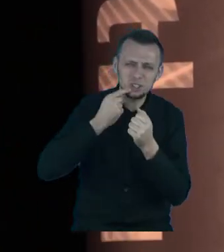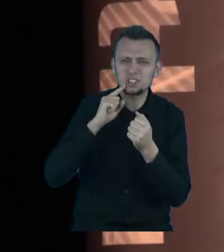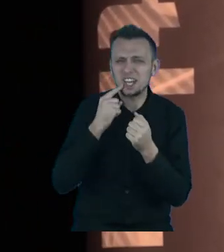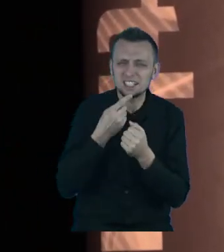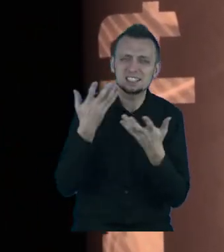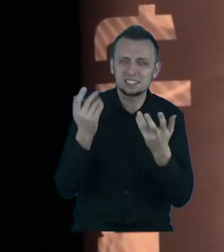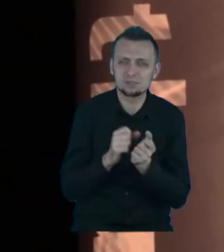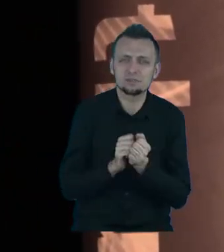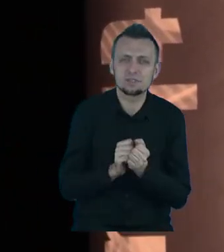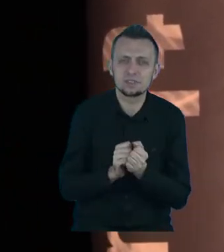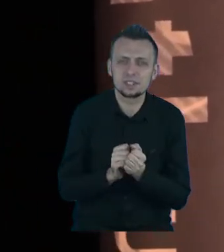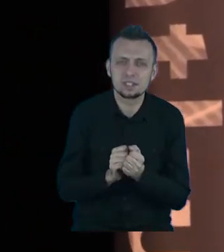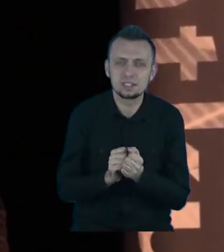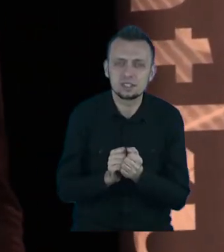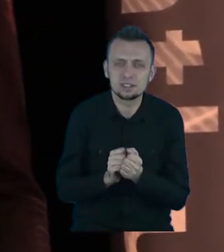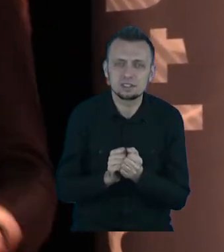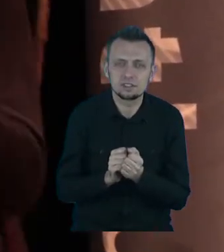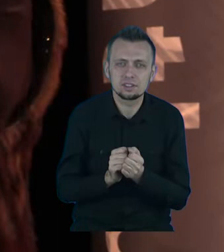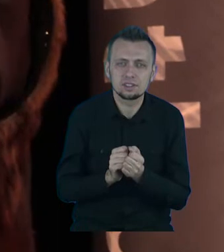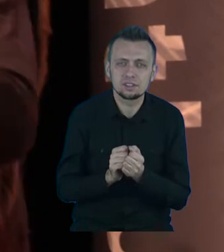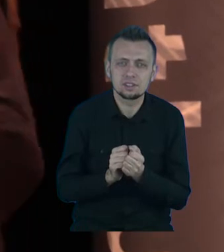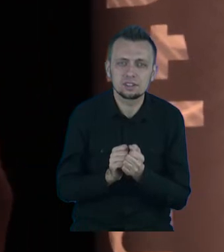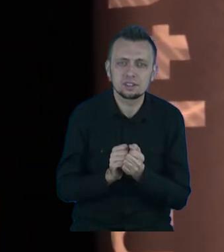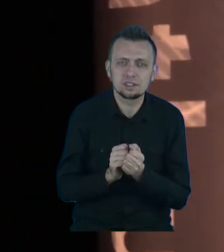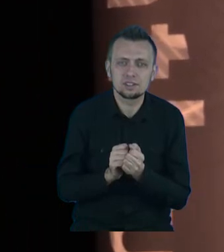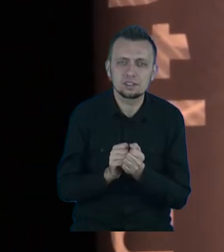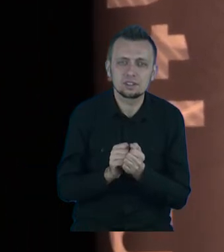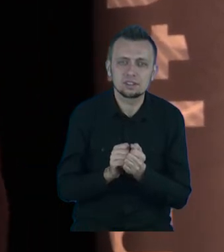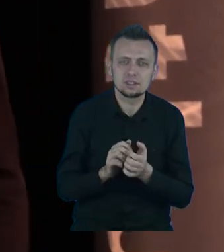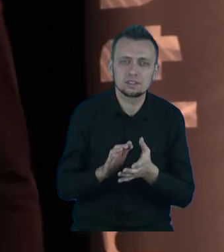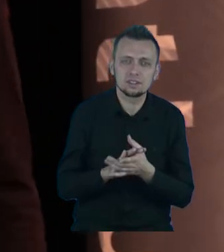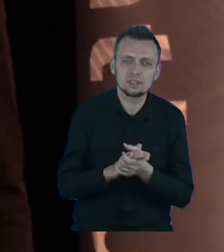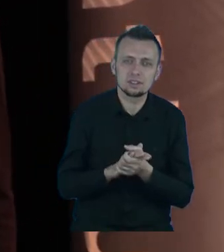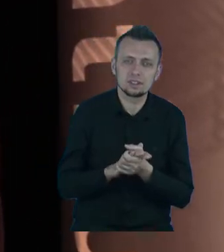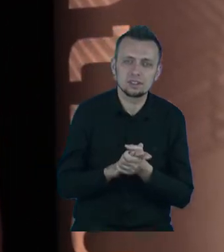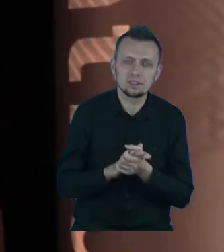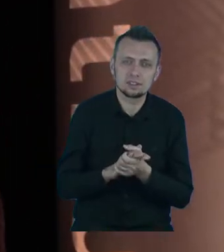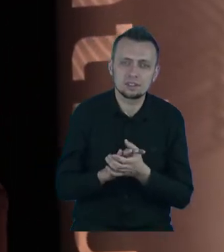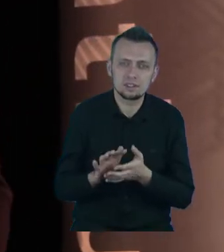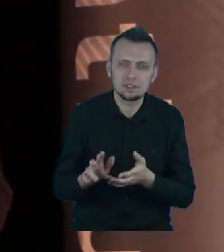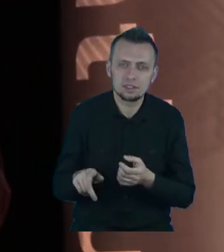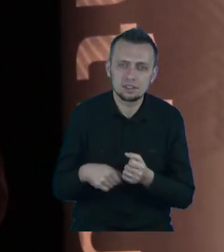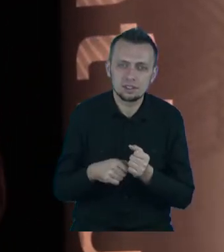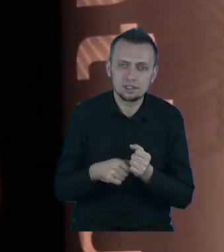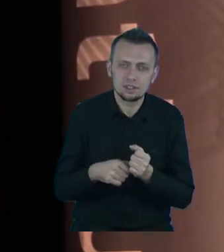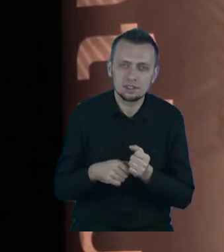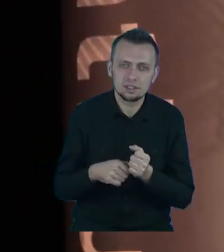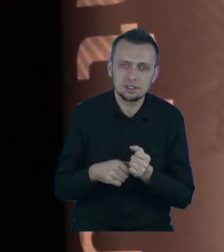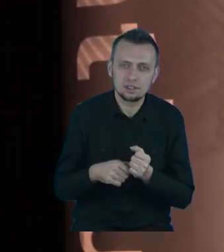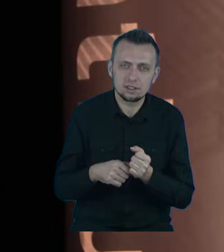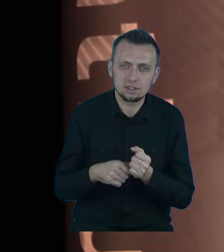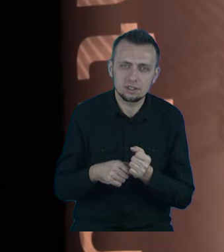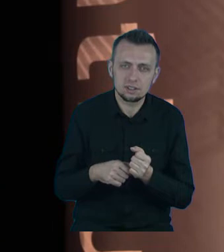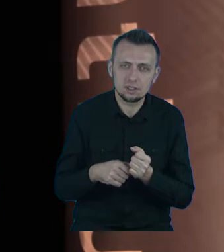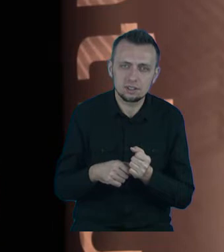chyba... Z Jowiarskim, tak, z Jowiarskim. No nie ma chyba piękniejszego,